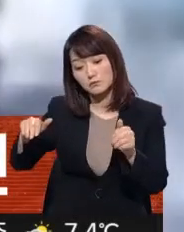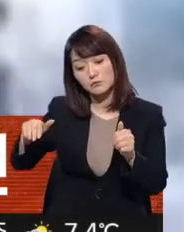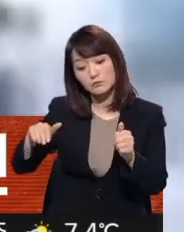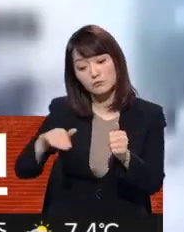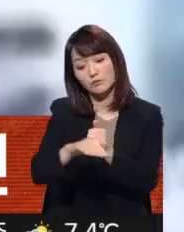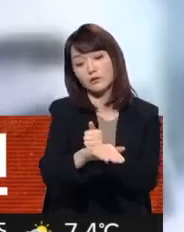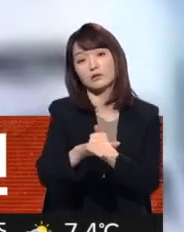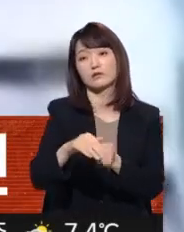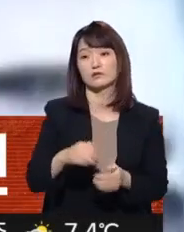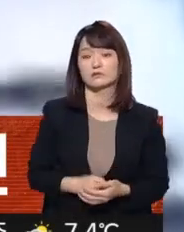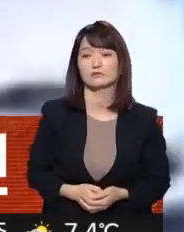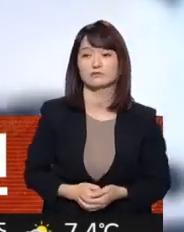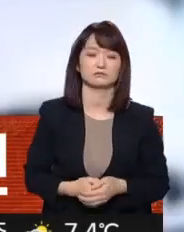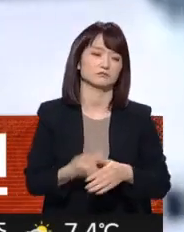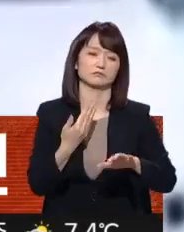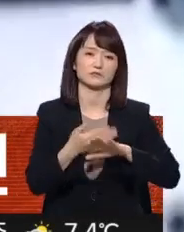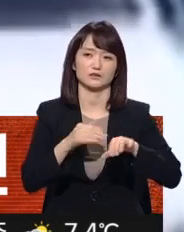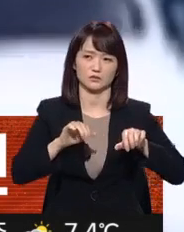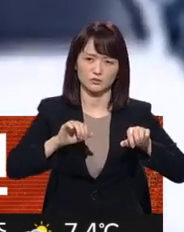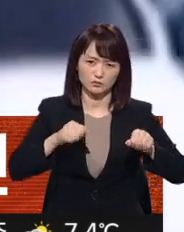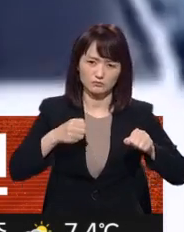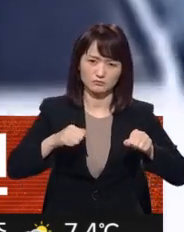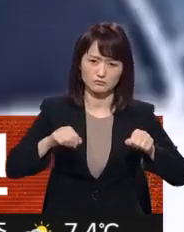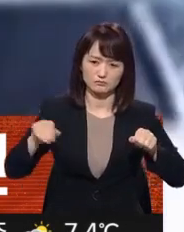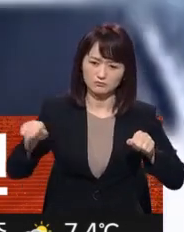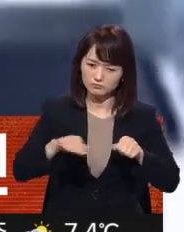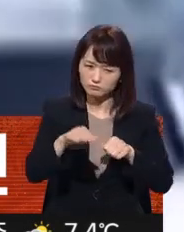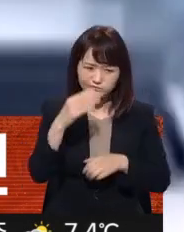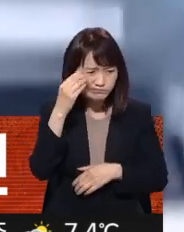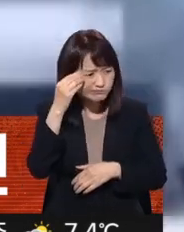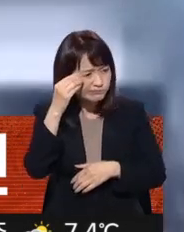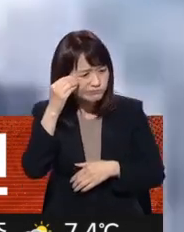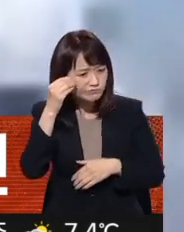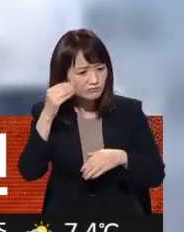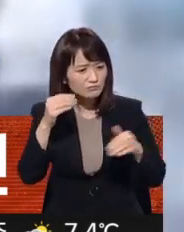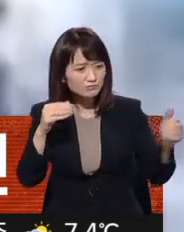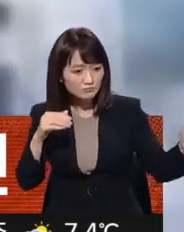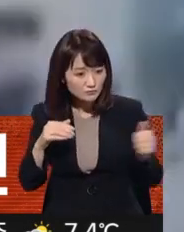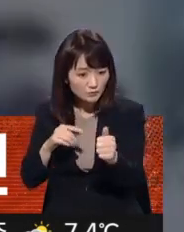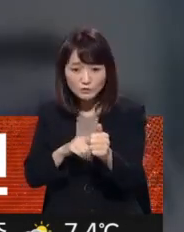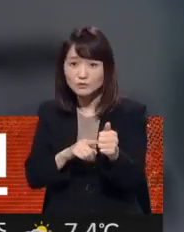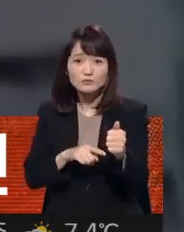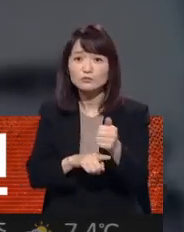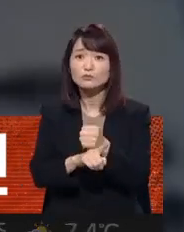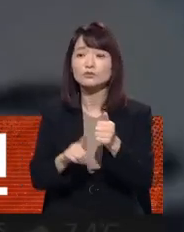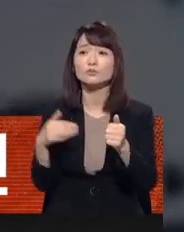것처럼 다른 오토바이나 차량들은 이게 이상하니까 인도에서 갑자기 차도를 왜 걸어옵니까요